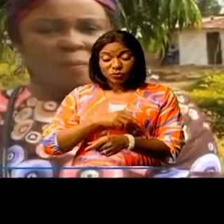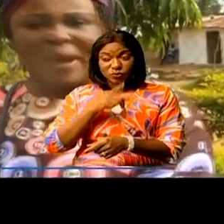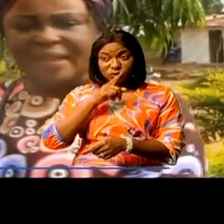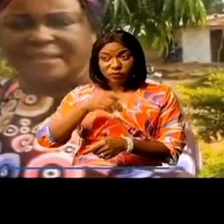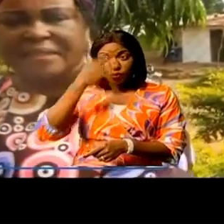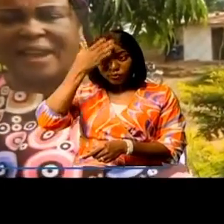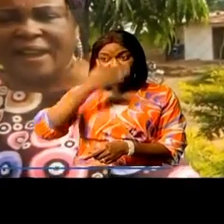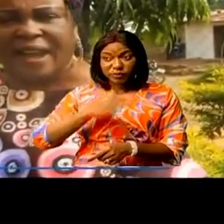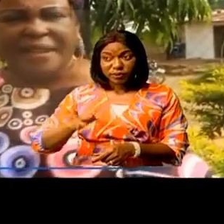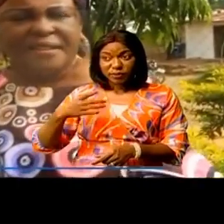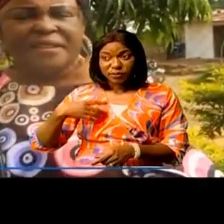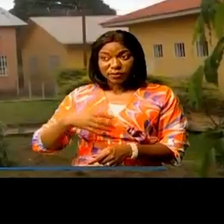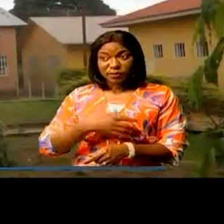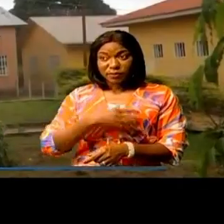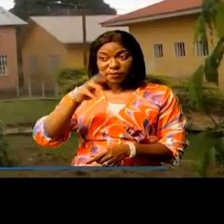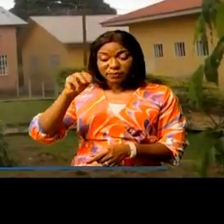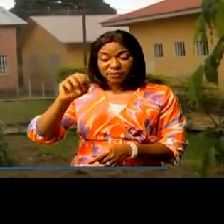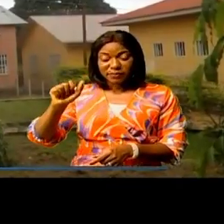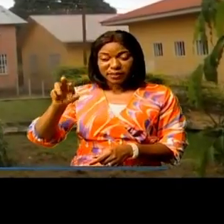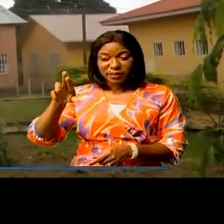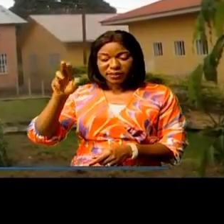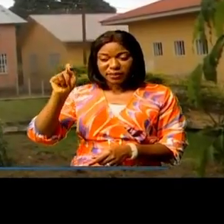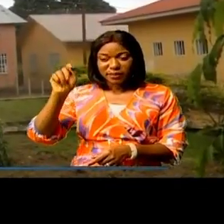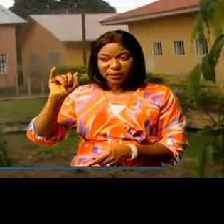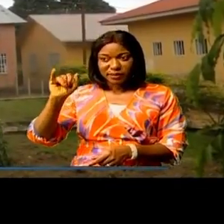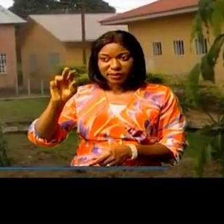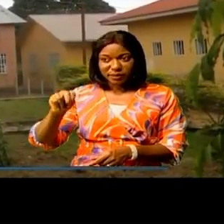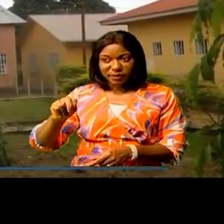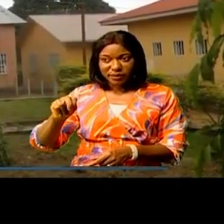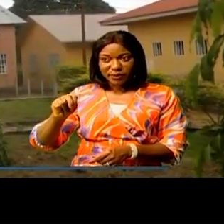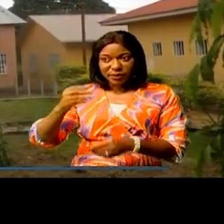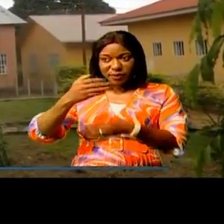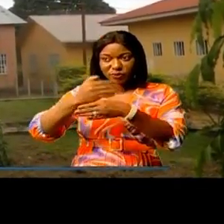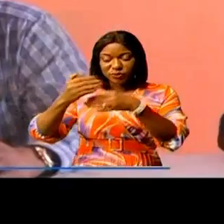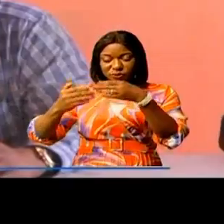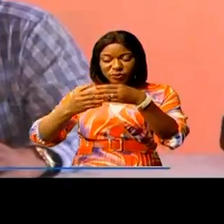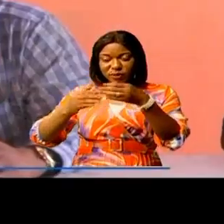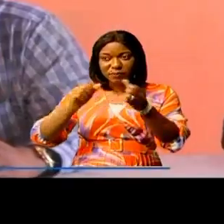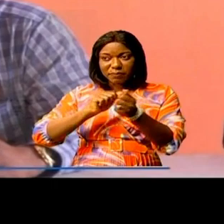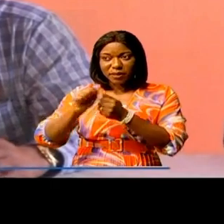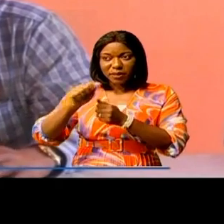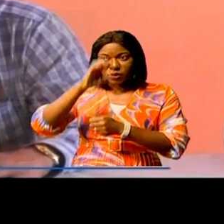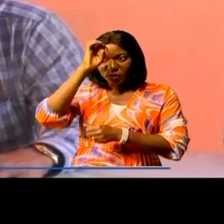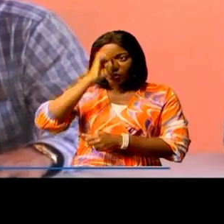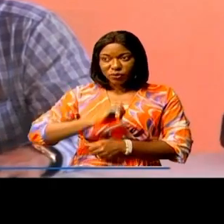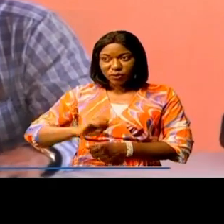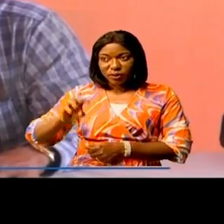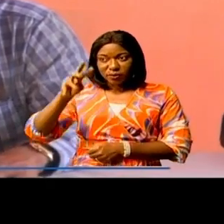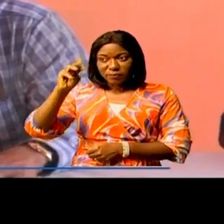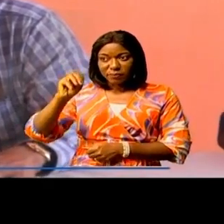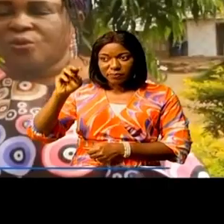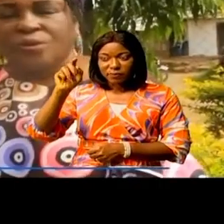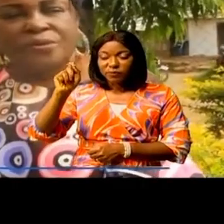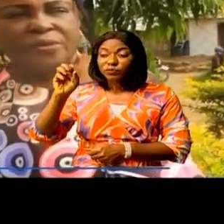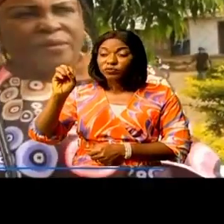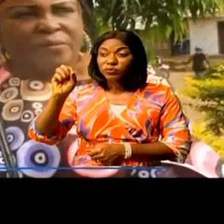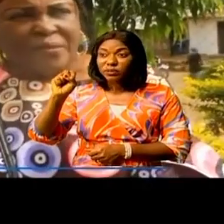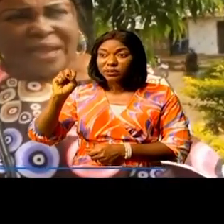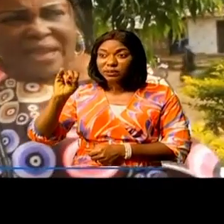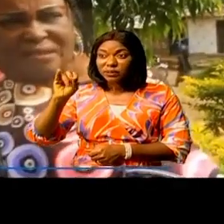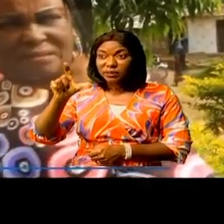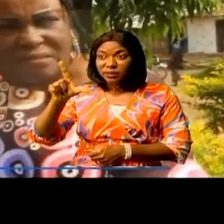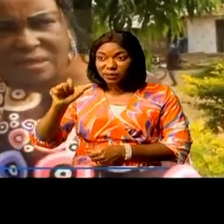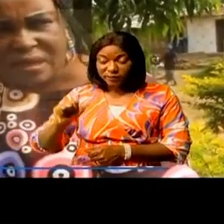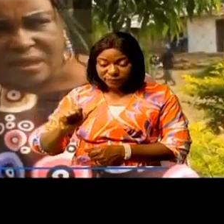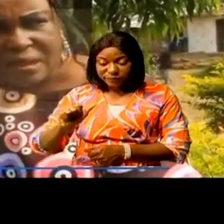Maman Marthe Nyanga. Un hôpital construit par l'honorable Matusila. Il y a tout,